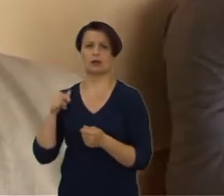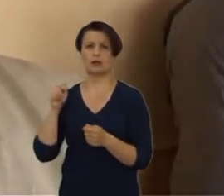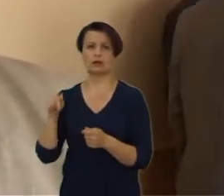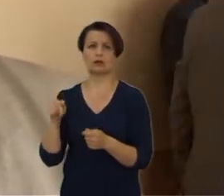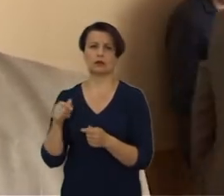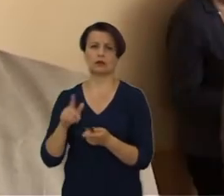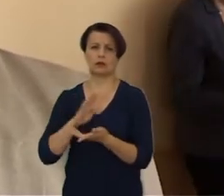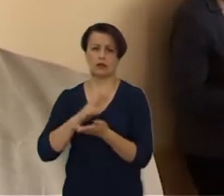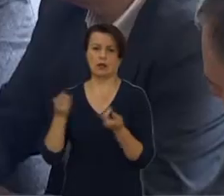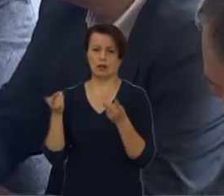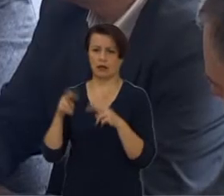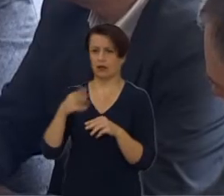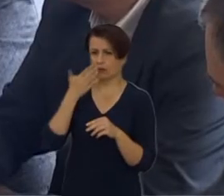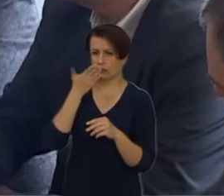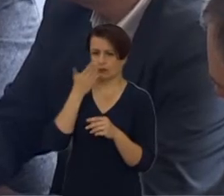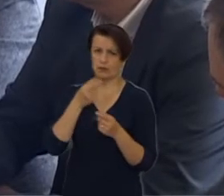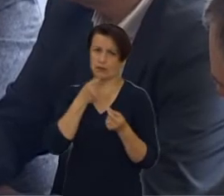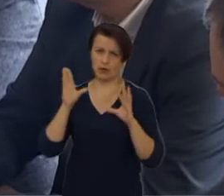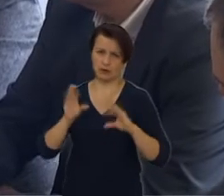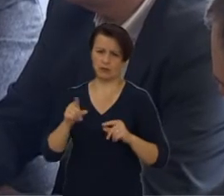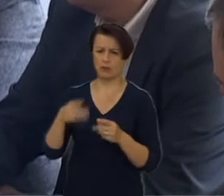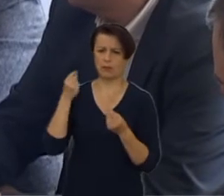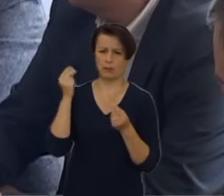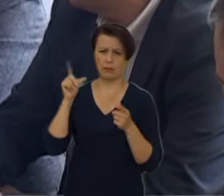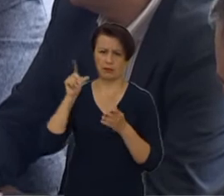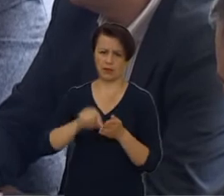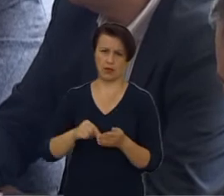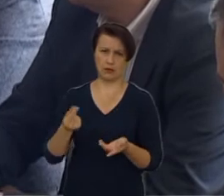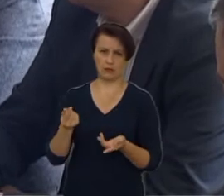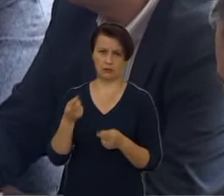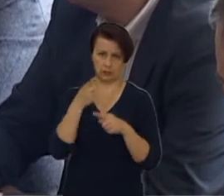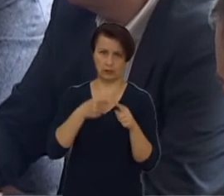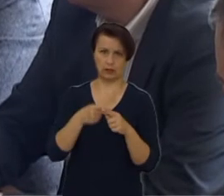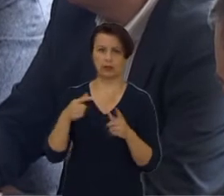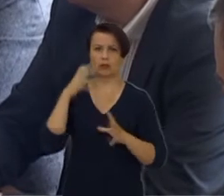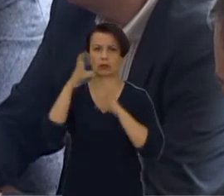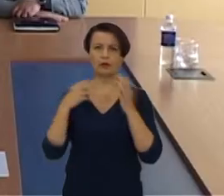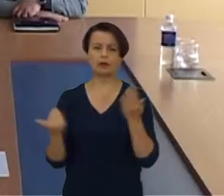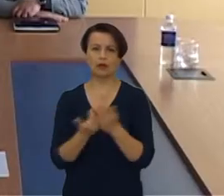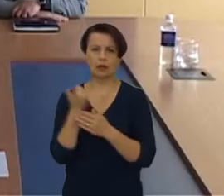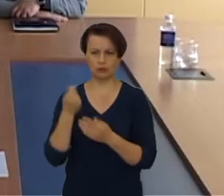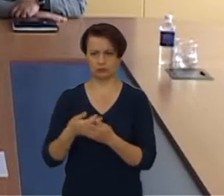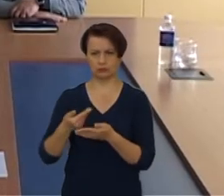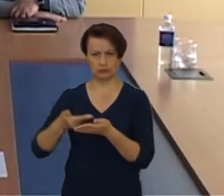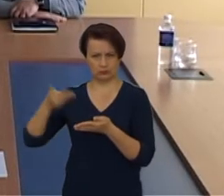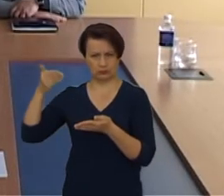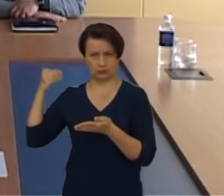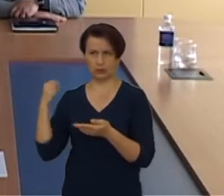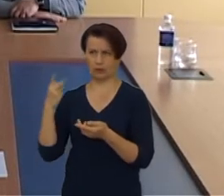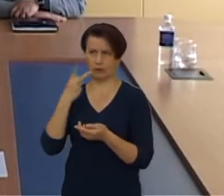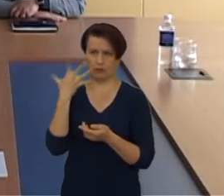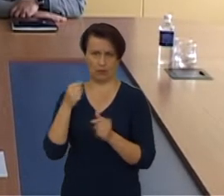privalgo tiek, kad reiškia, kad nebūtų tų kvapų. Tai yra pats pigiausias daiktas, palyginus pasaulį naujas, atsiradęs maždaug